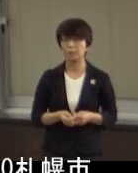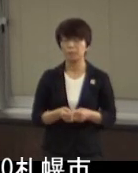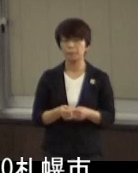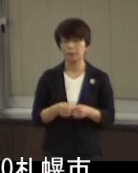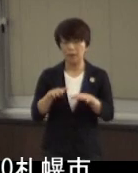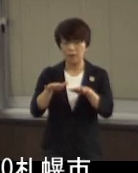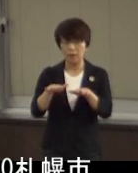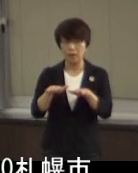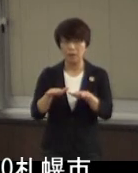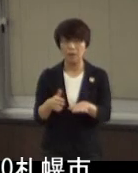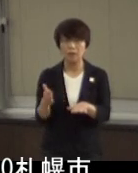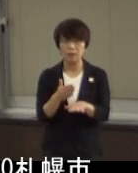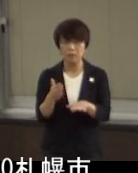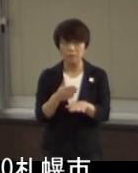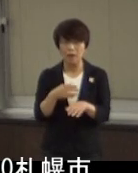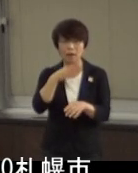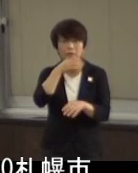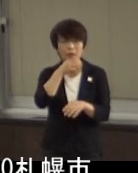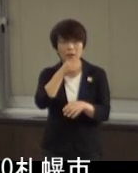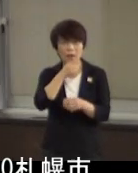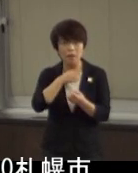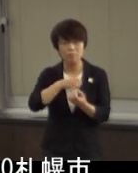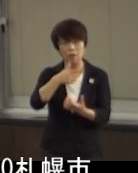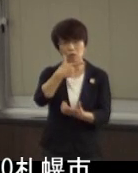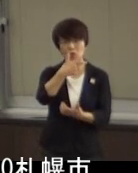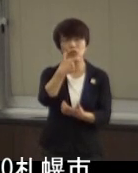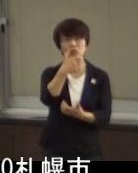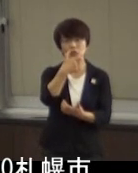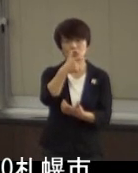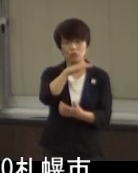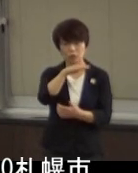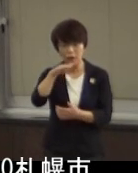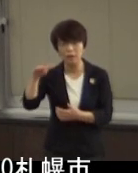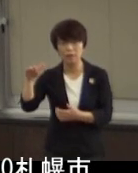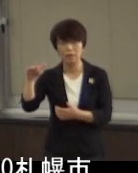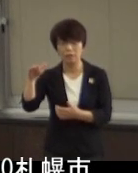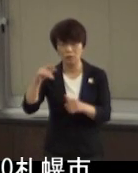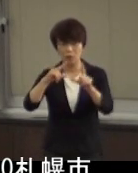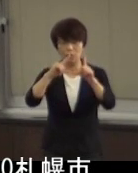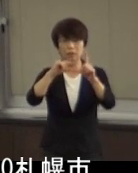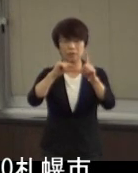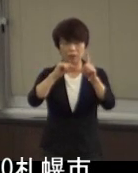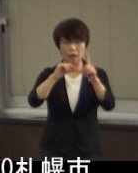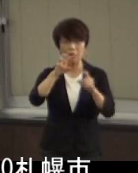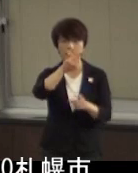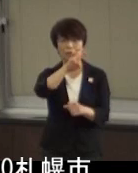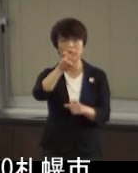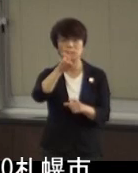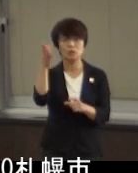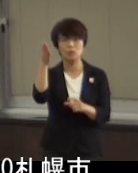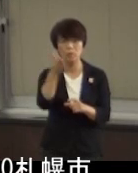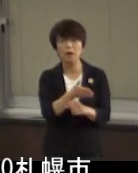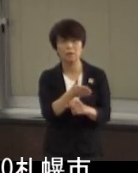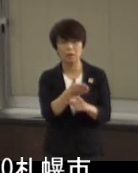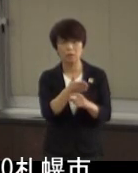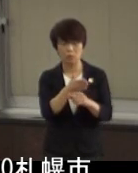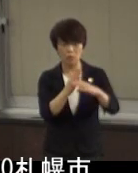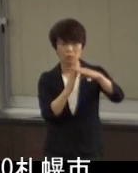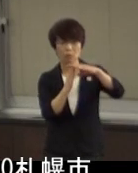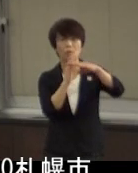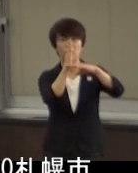最近はこの60代以上の方の割合が 30% を超えているという状況もござい